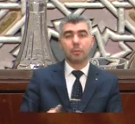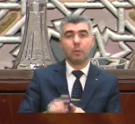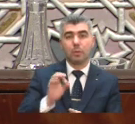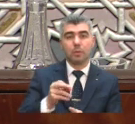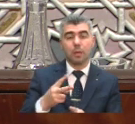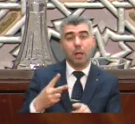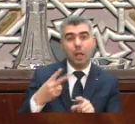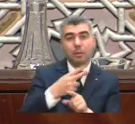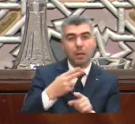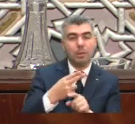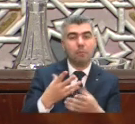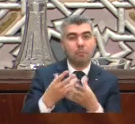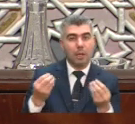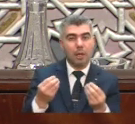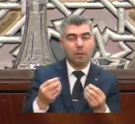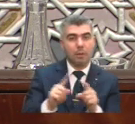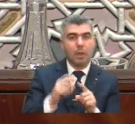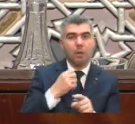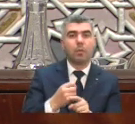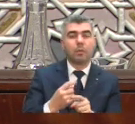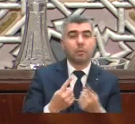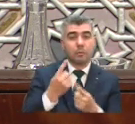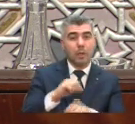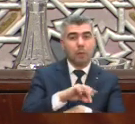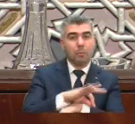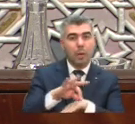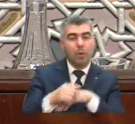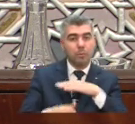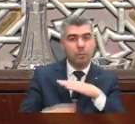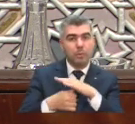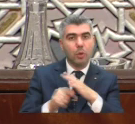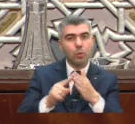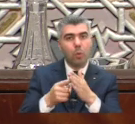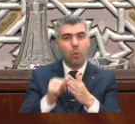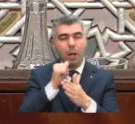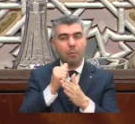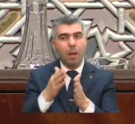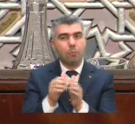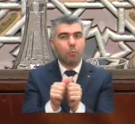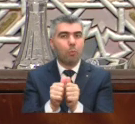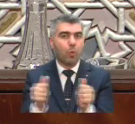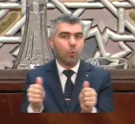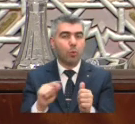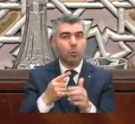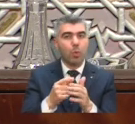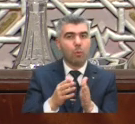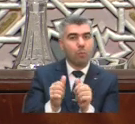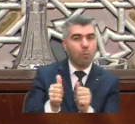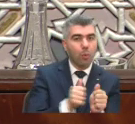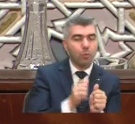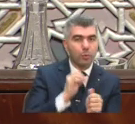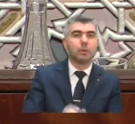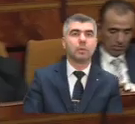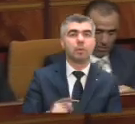انقطاعات، لأن لوينو تخلط فيها ما بين الضو والماء، خصهم يتفرقوا، الماء بوحدو والضو بوحدو، وما غادي